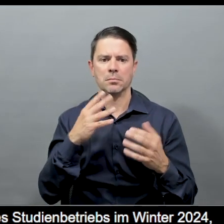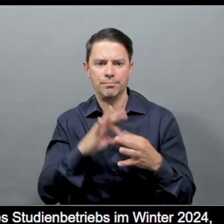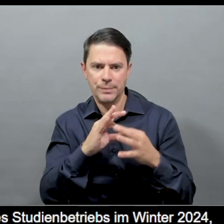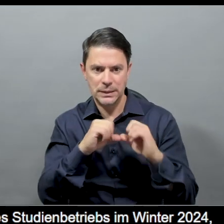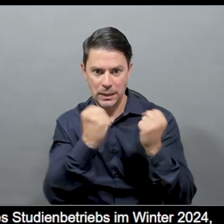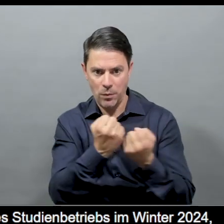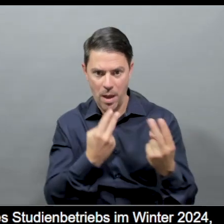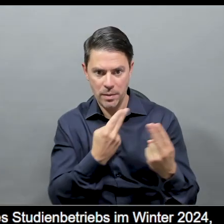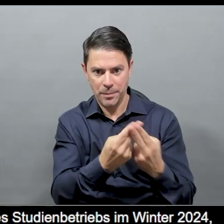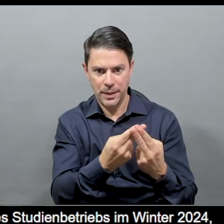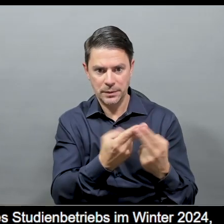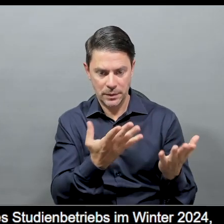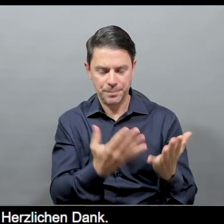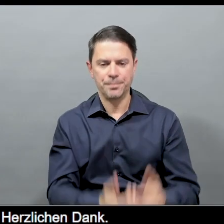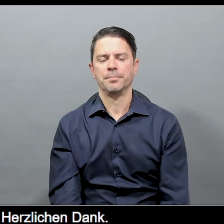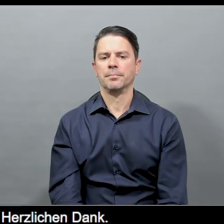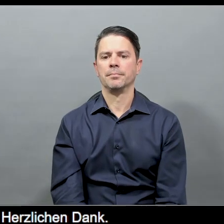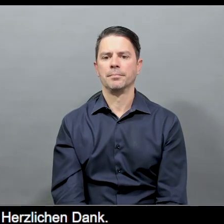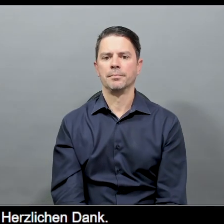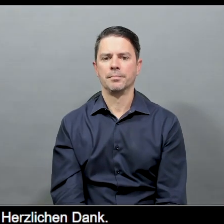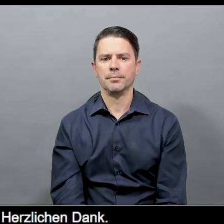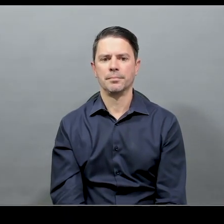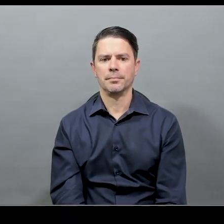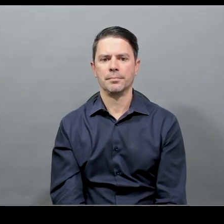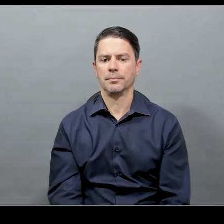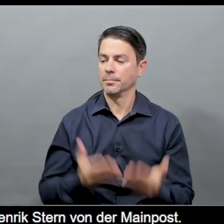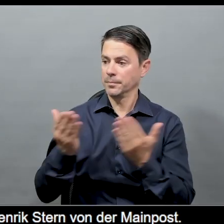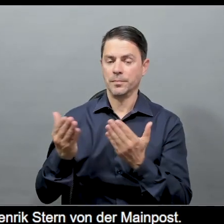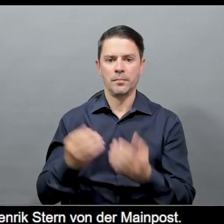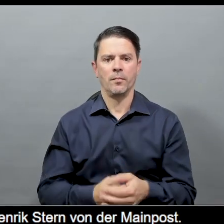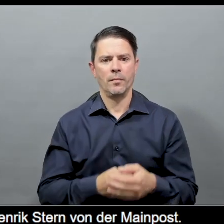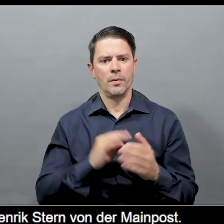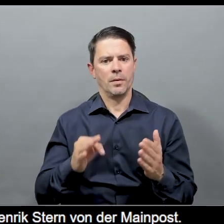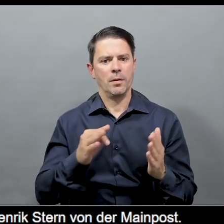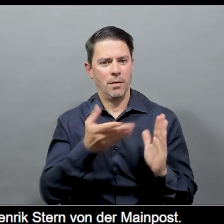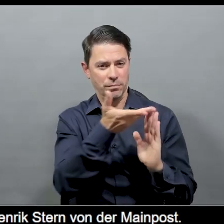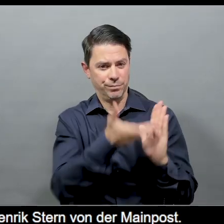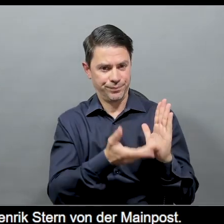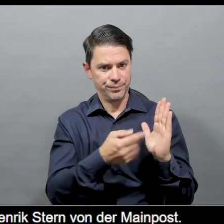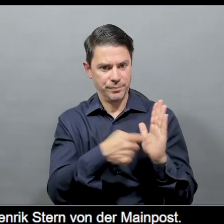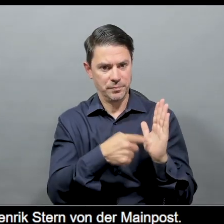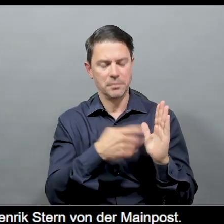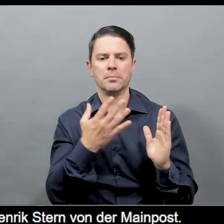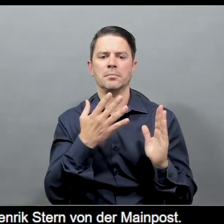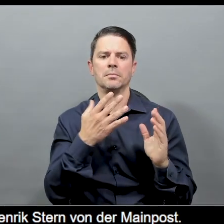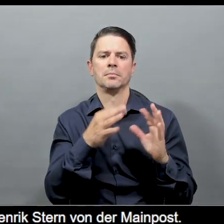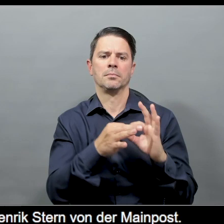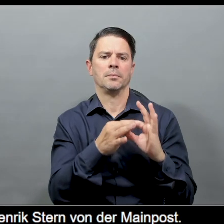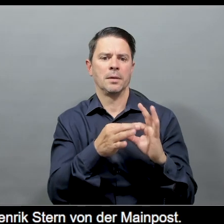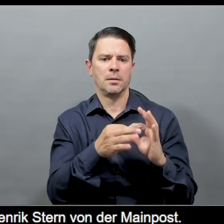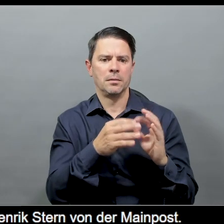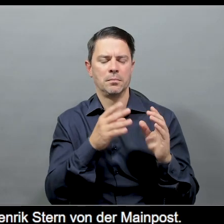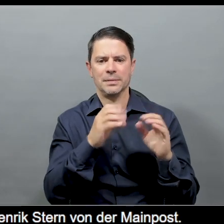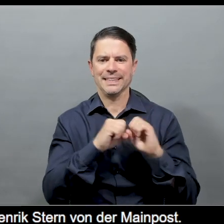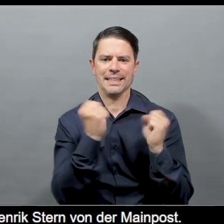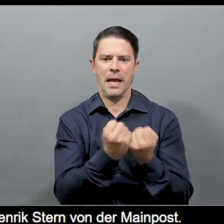Lage die Maßnahmen, die wir vornehmen, die wir fortschreiben. Es handelt sich um das, was, glaube